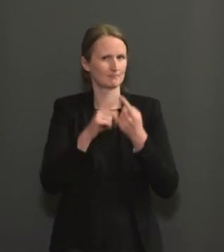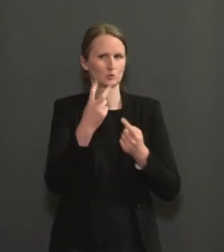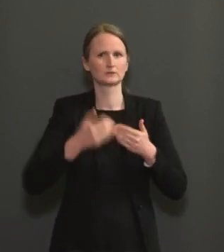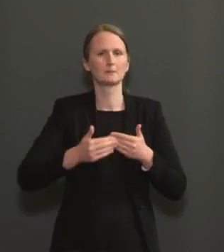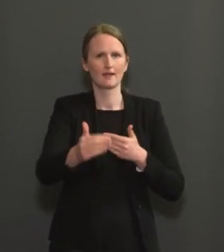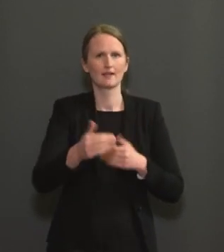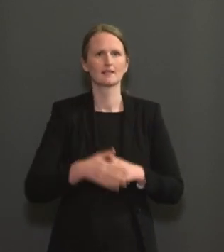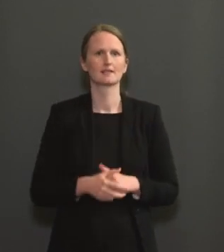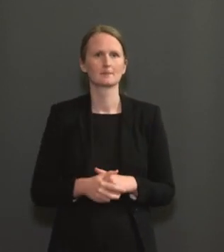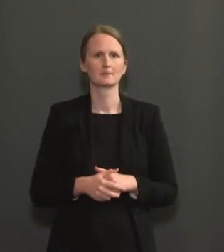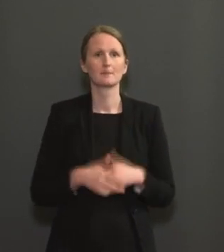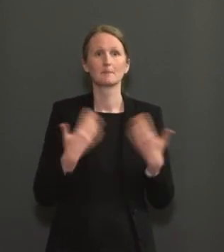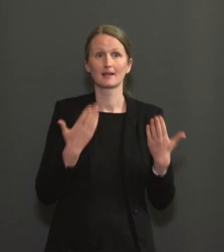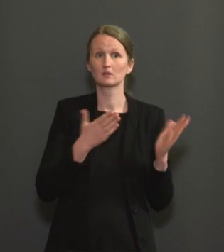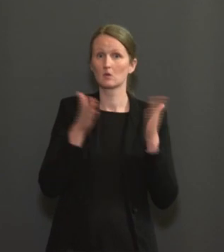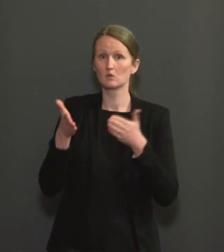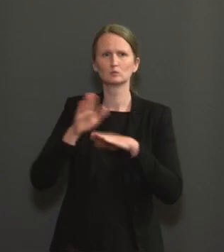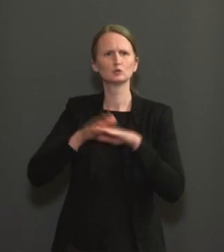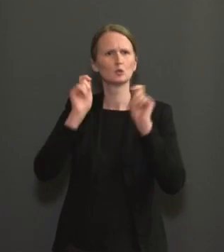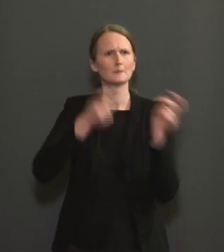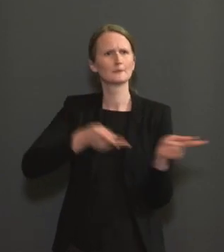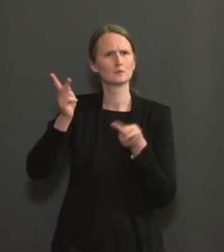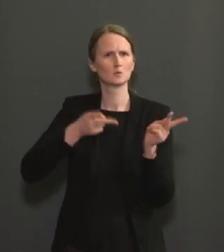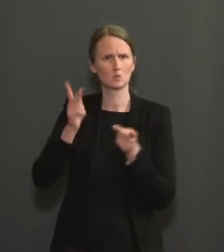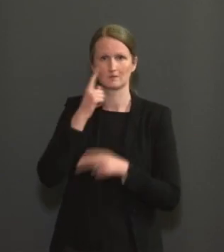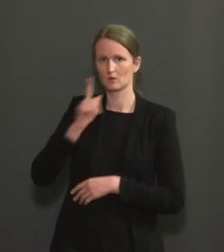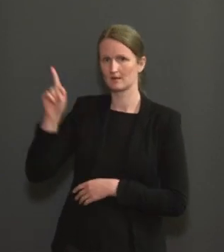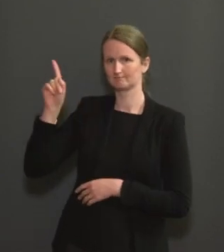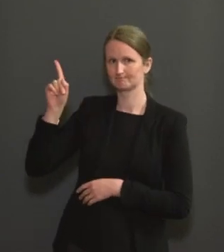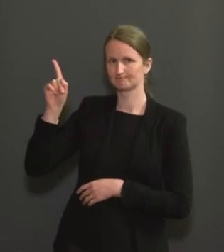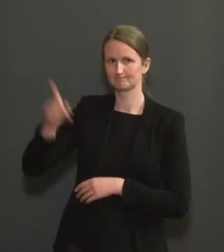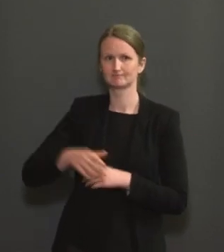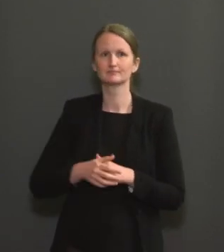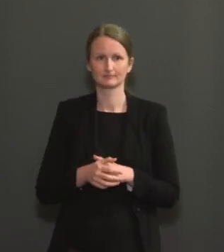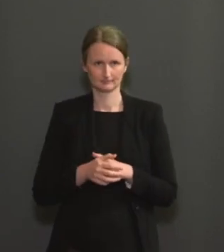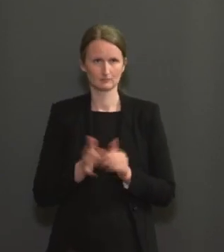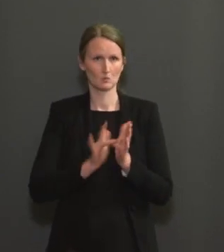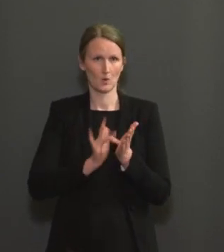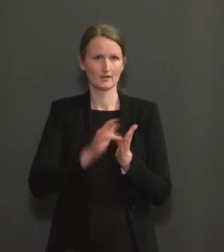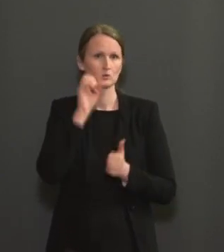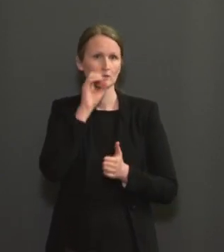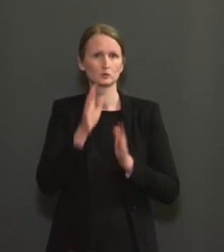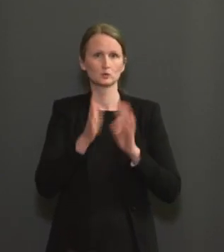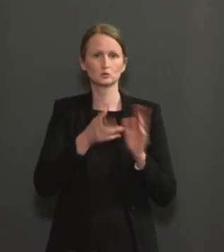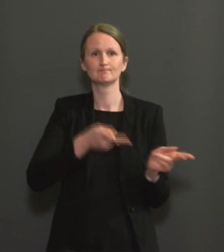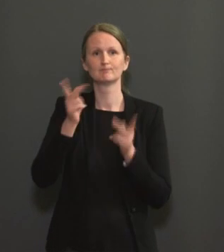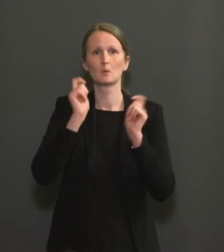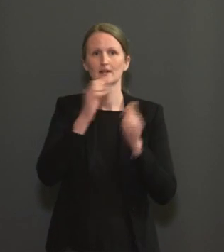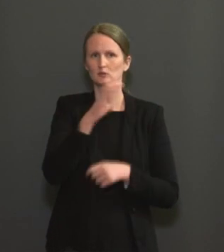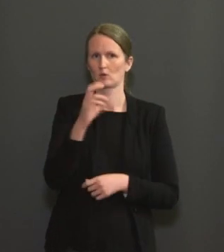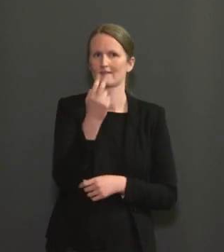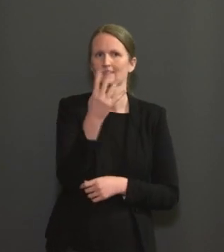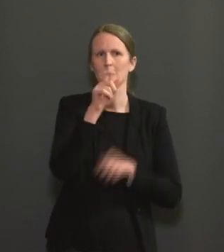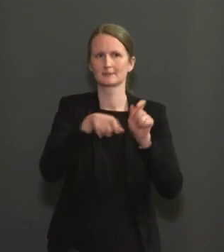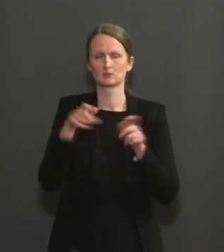comme on le voit sur la nouvelle diapositive, il y a eu en moyenne 184 nouvelles admissions par jour. On avait 188